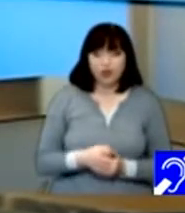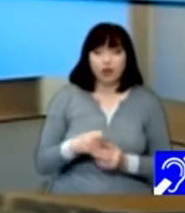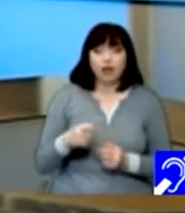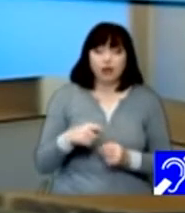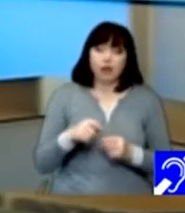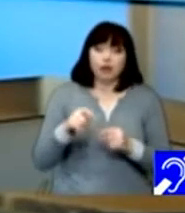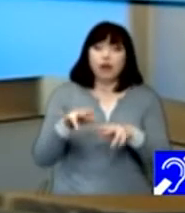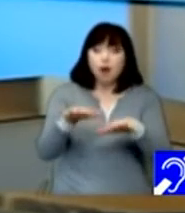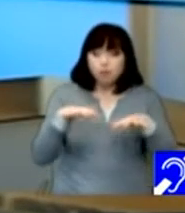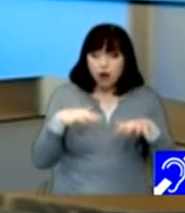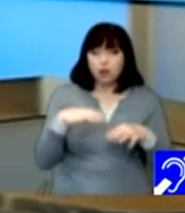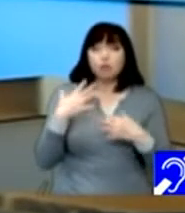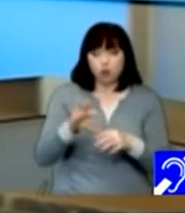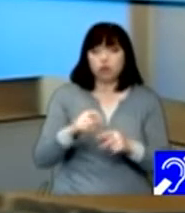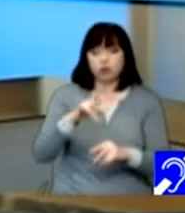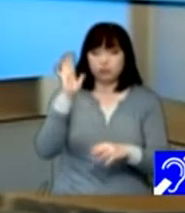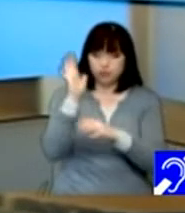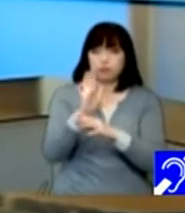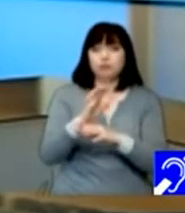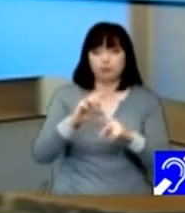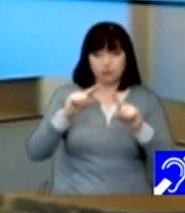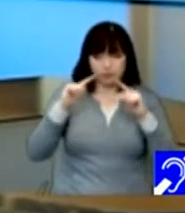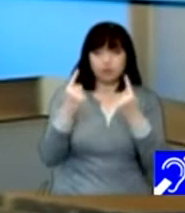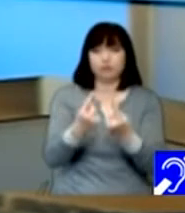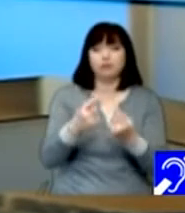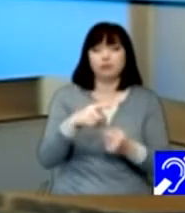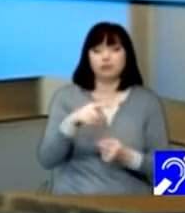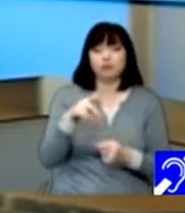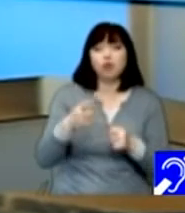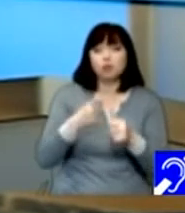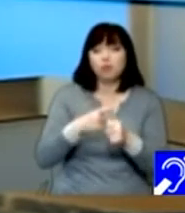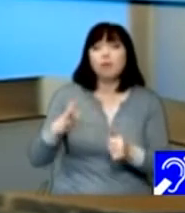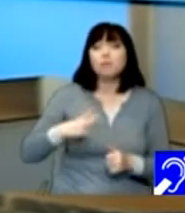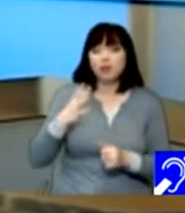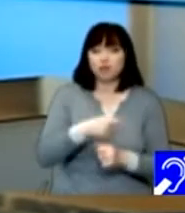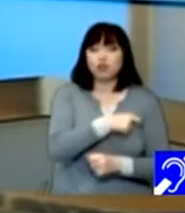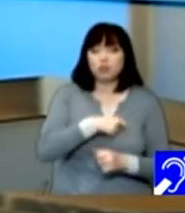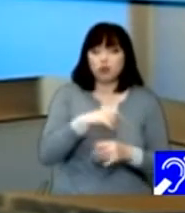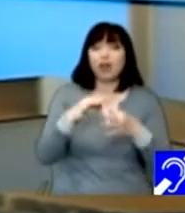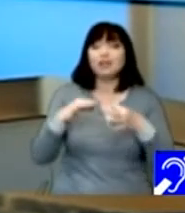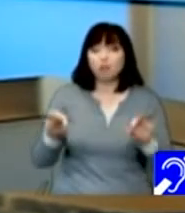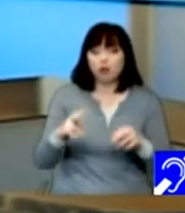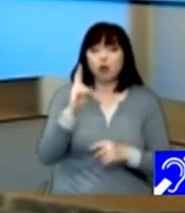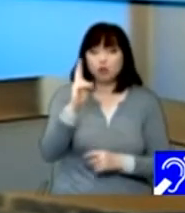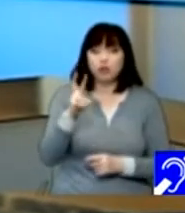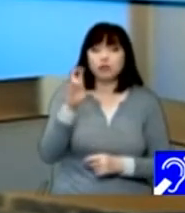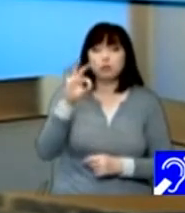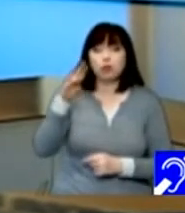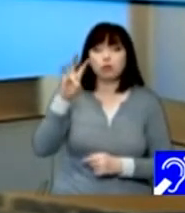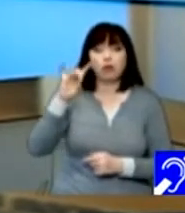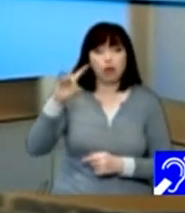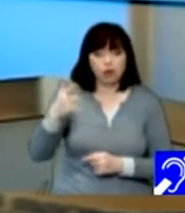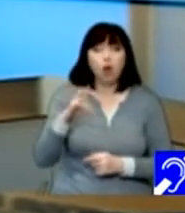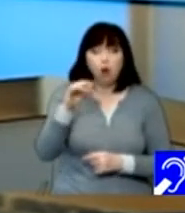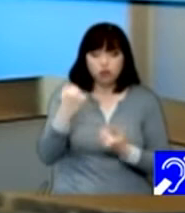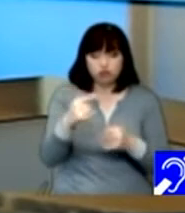Magistrații au emis astăzi un mandat de arest preventiv pentru 30 de zile pe numele fostului deputat democrat Constantin Botnar. El este